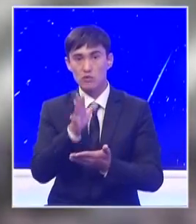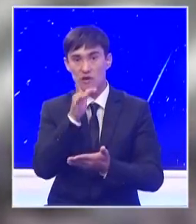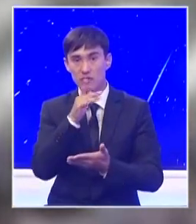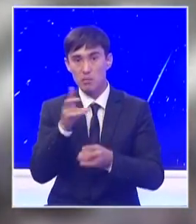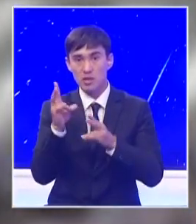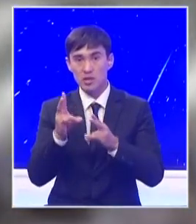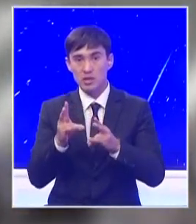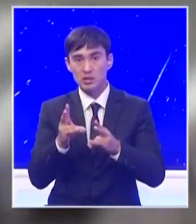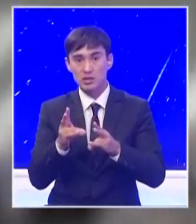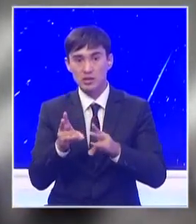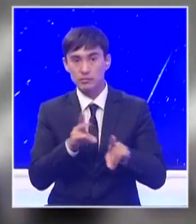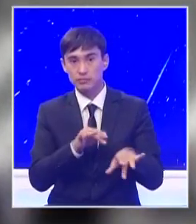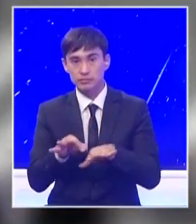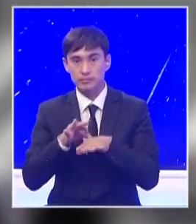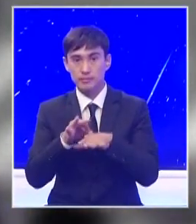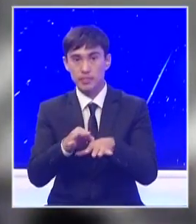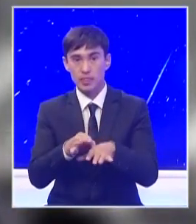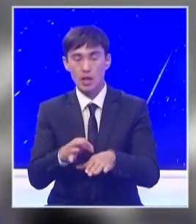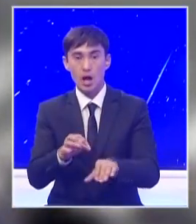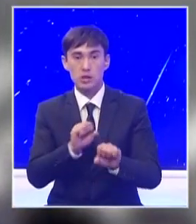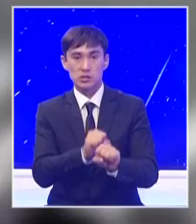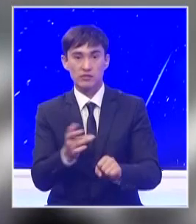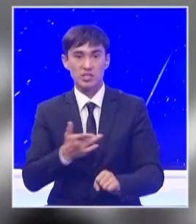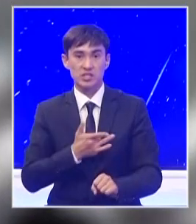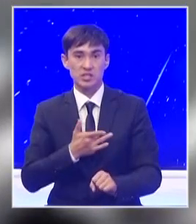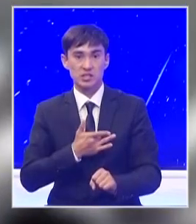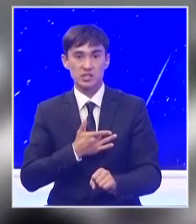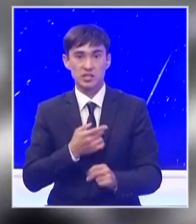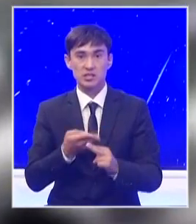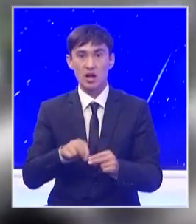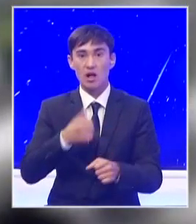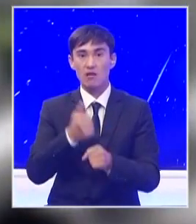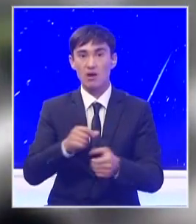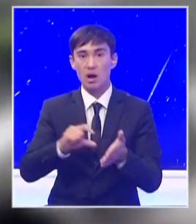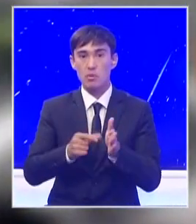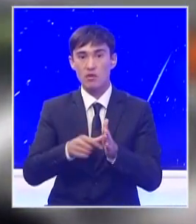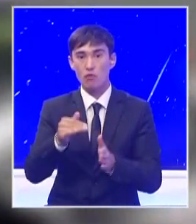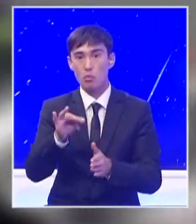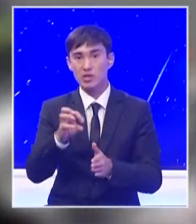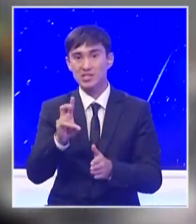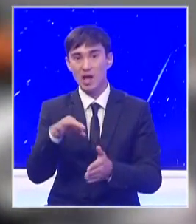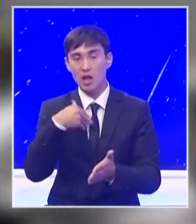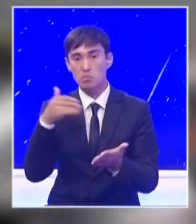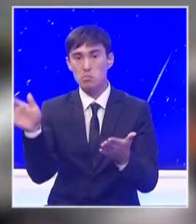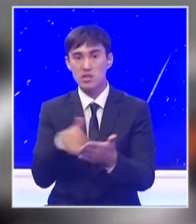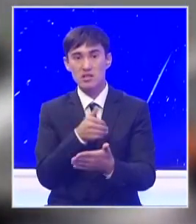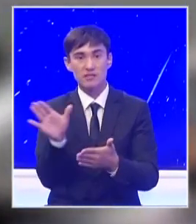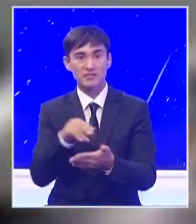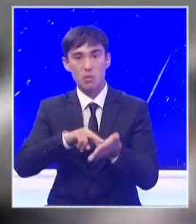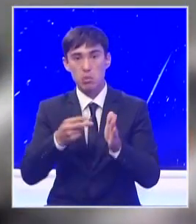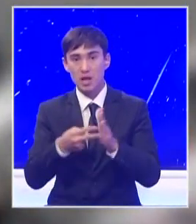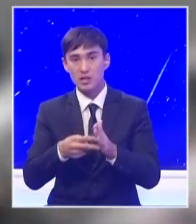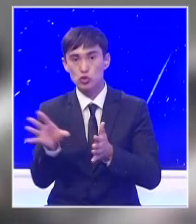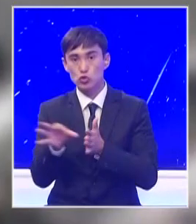пострадавшего случилась остановка сердца. В правительстве создан кризисный штаб. Глава кабинета Фумио Кисида отменил все намеченные планы